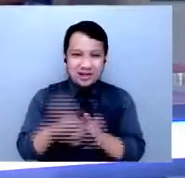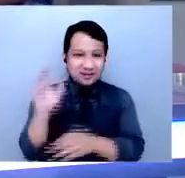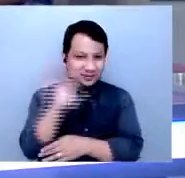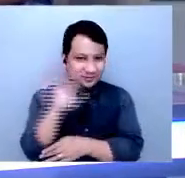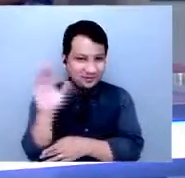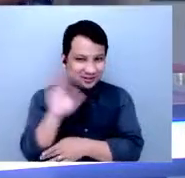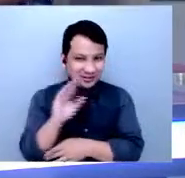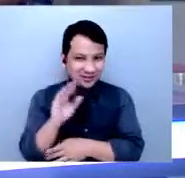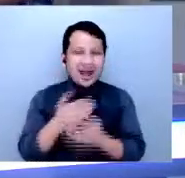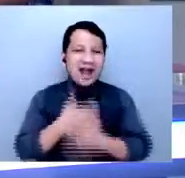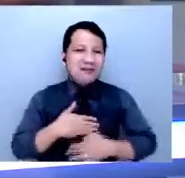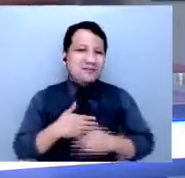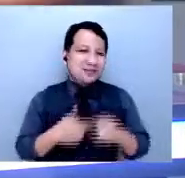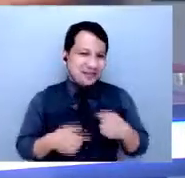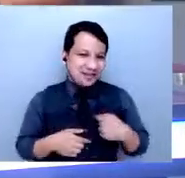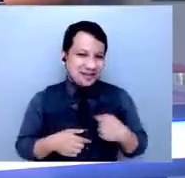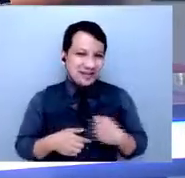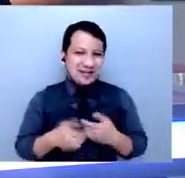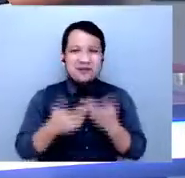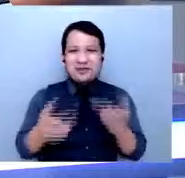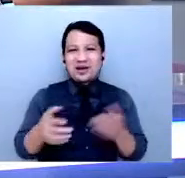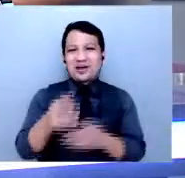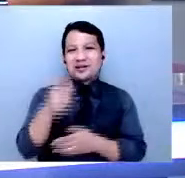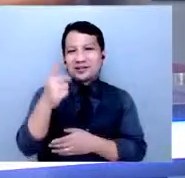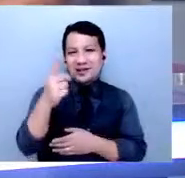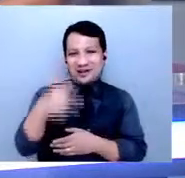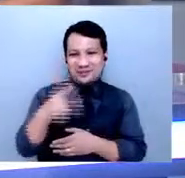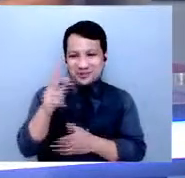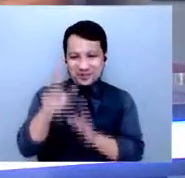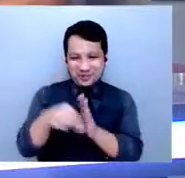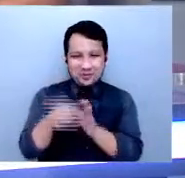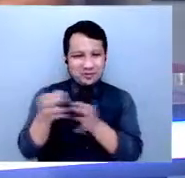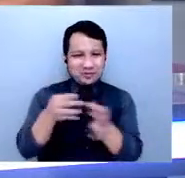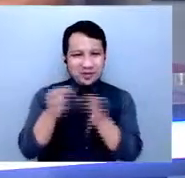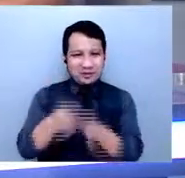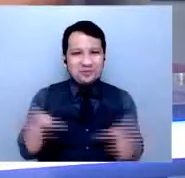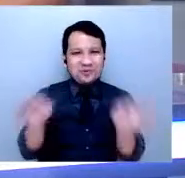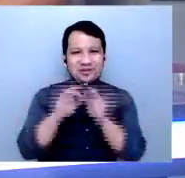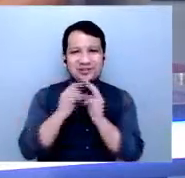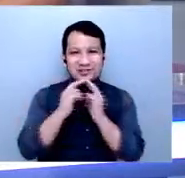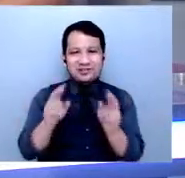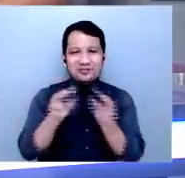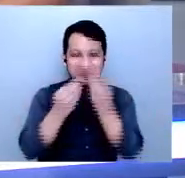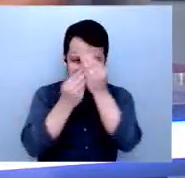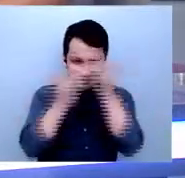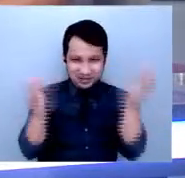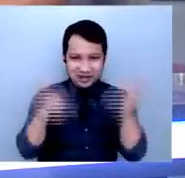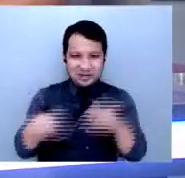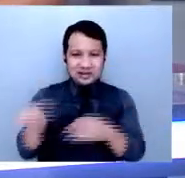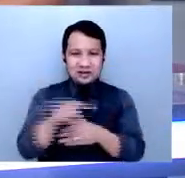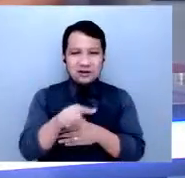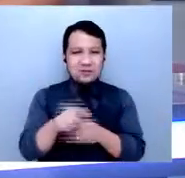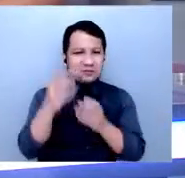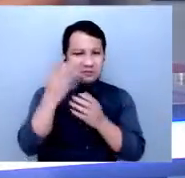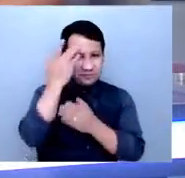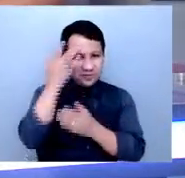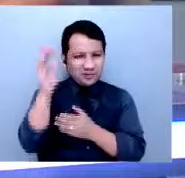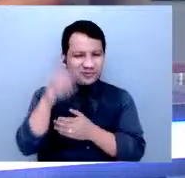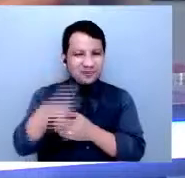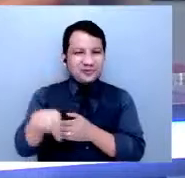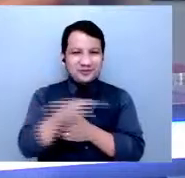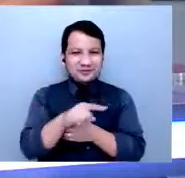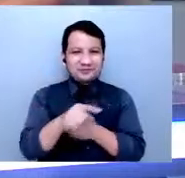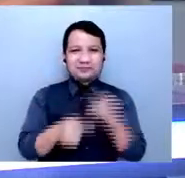Happy ako dyan. At yan po ang kalating oras ng paghimay sa mga mahalagang headlines. Balitaan at diskusyon para sa paghubog ng matalinong